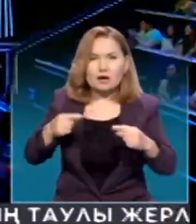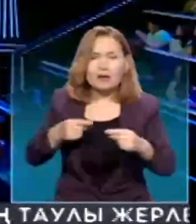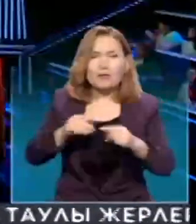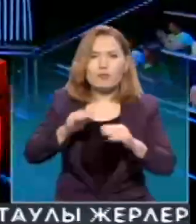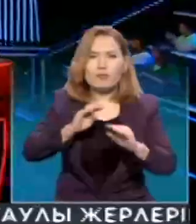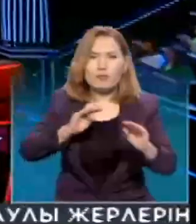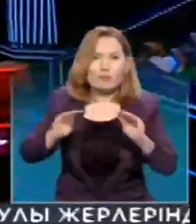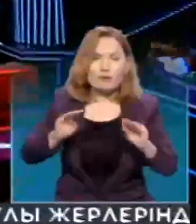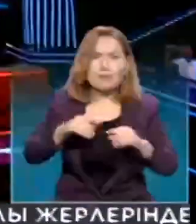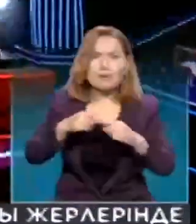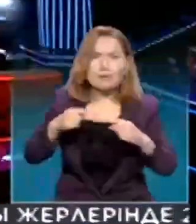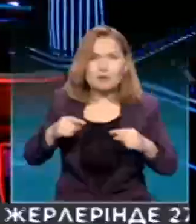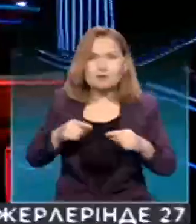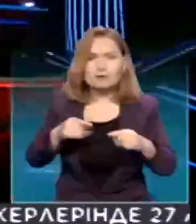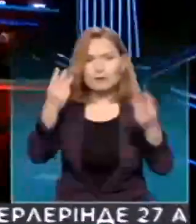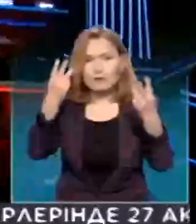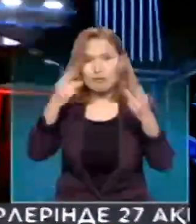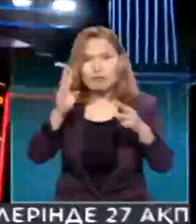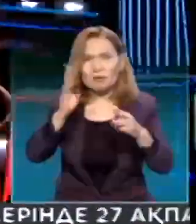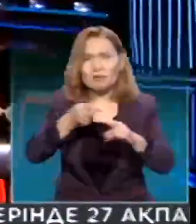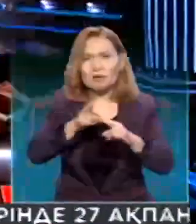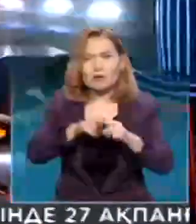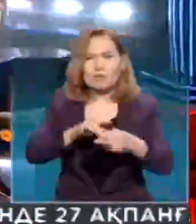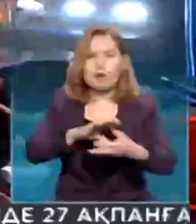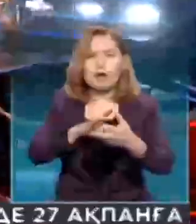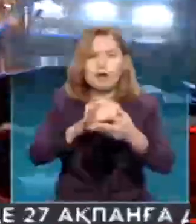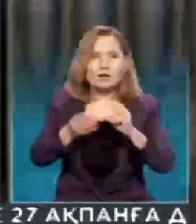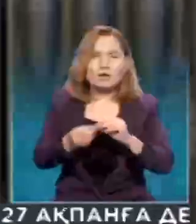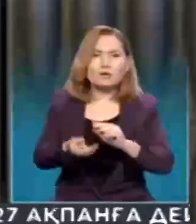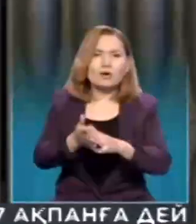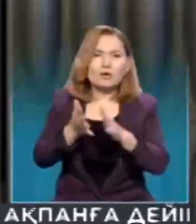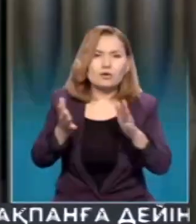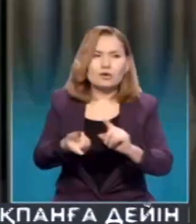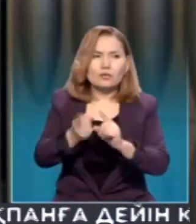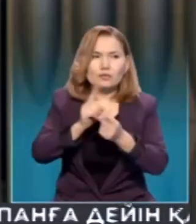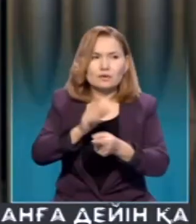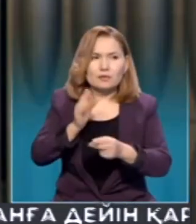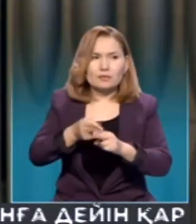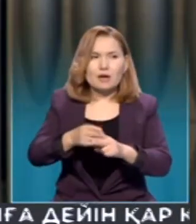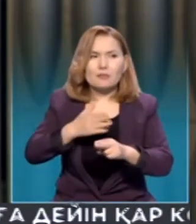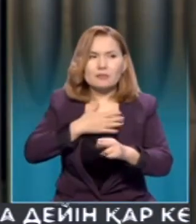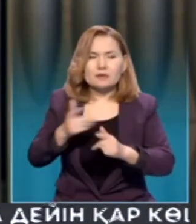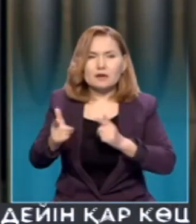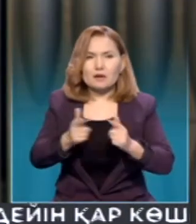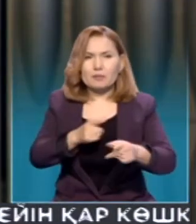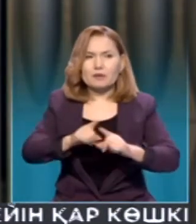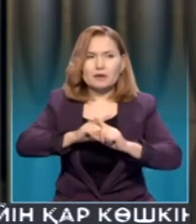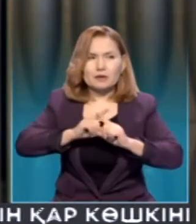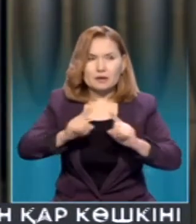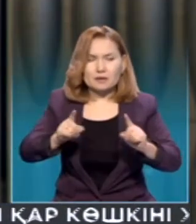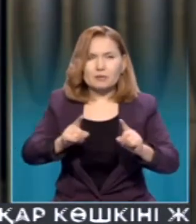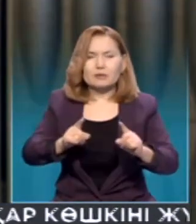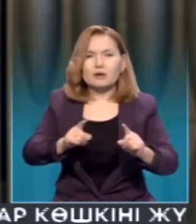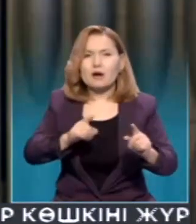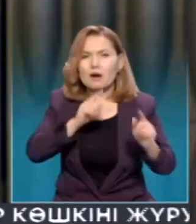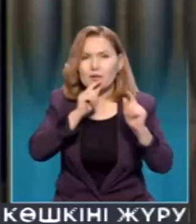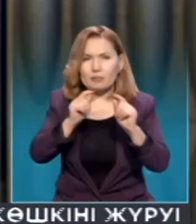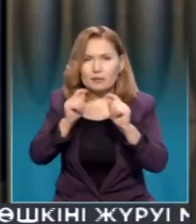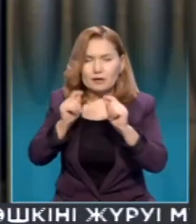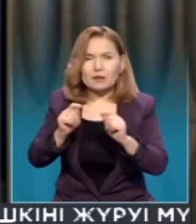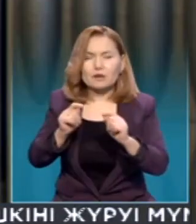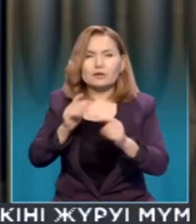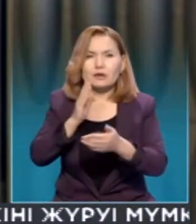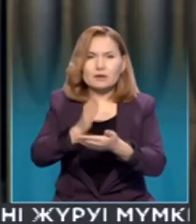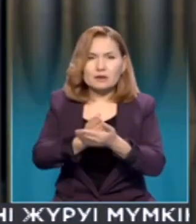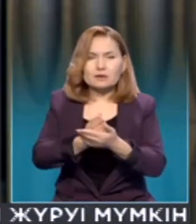локацияларға да айрықша детальдар қосқан. Бұдан басқа өзгерістер де жетерлік. Біздің дайындық жатқан ерекше тосын сыйымыз бар, өйткені